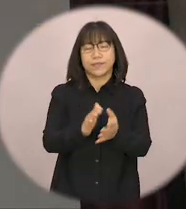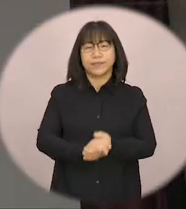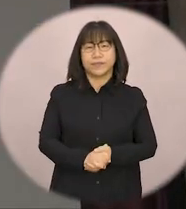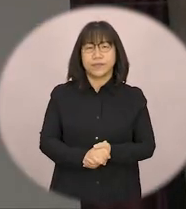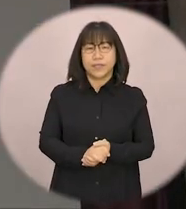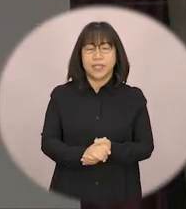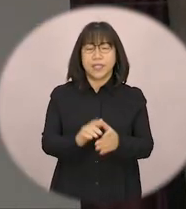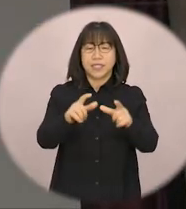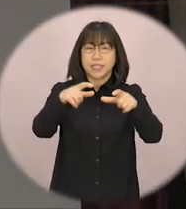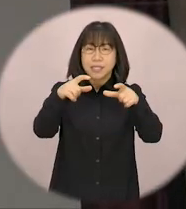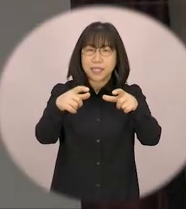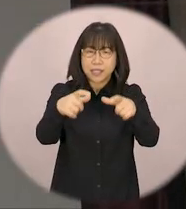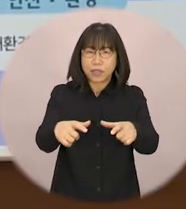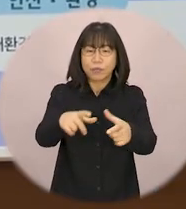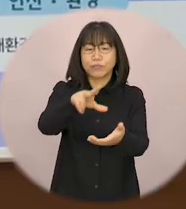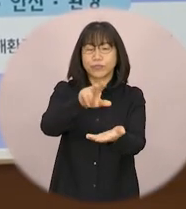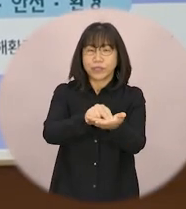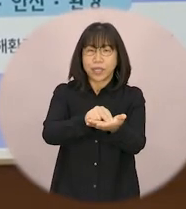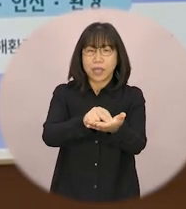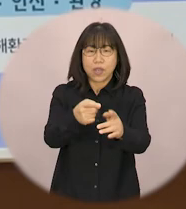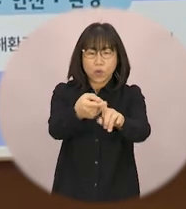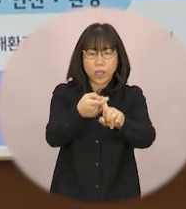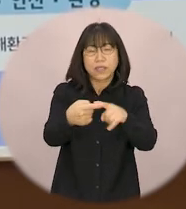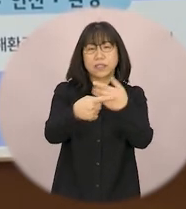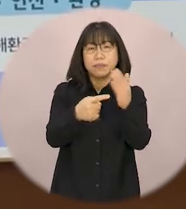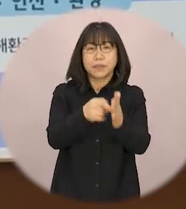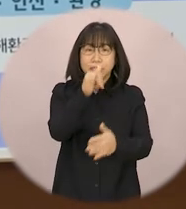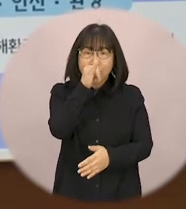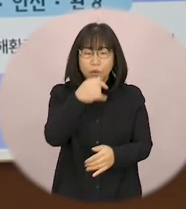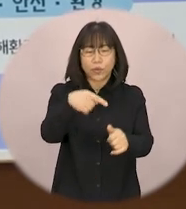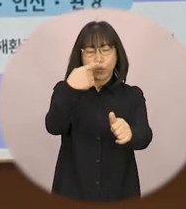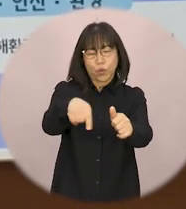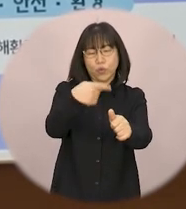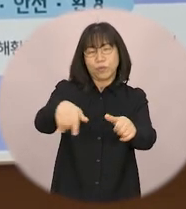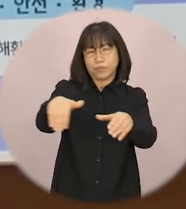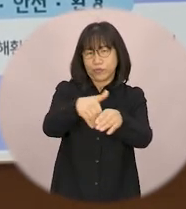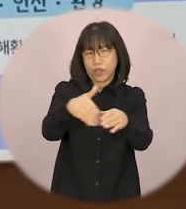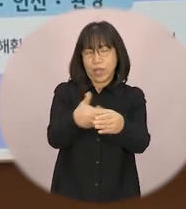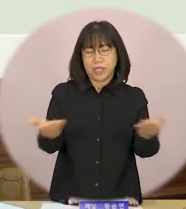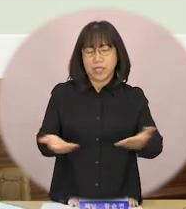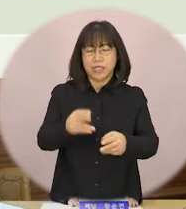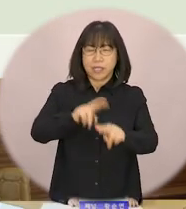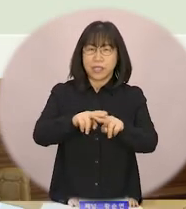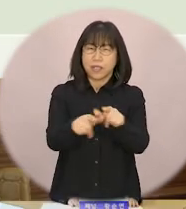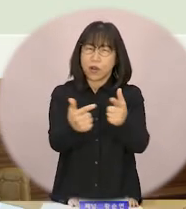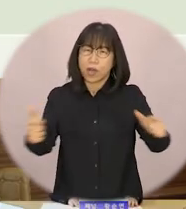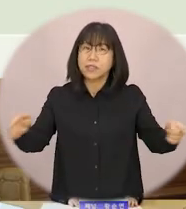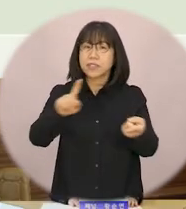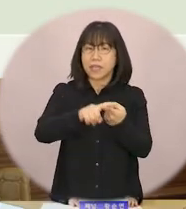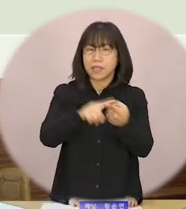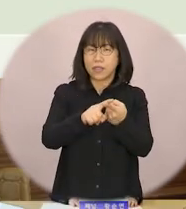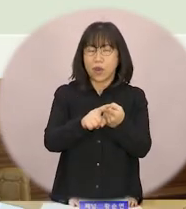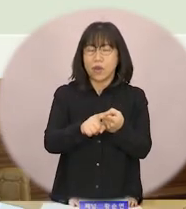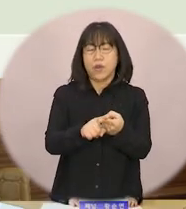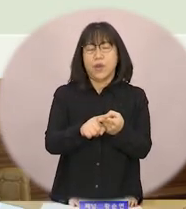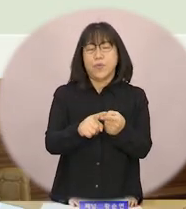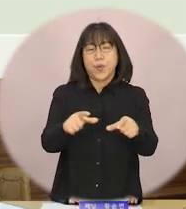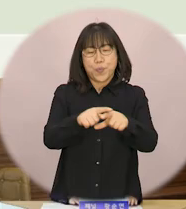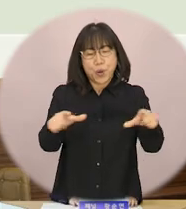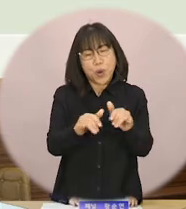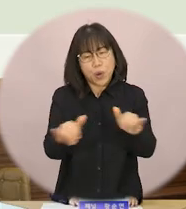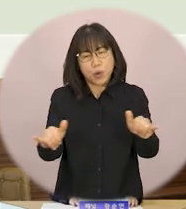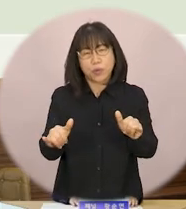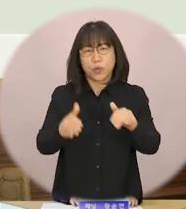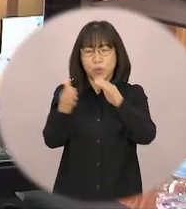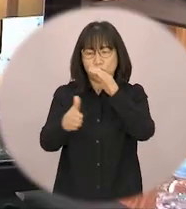관심이 있는 국민이라면 교육문화 경제 일자리 복지 등 민간이 협력해 해결해 나갈 수 있는 지역 의제에